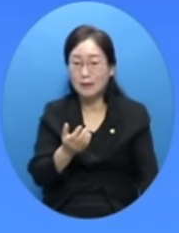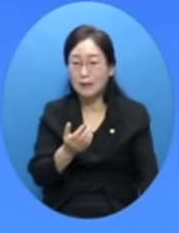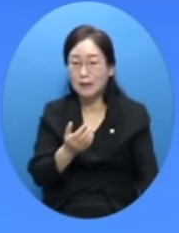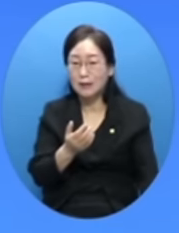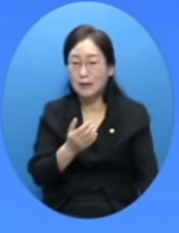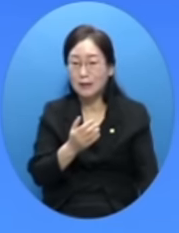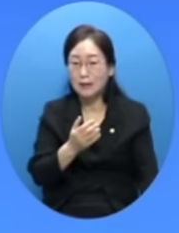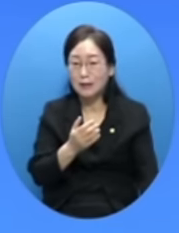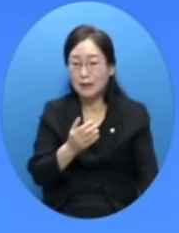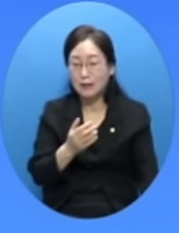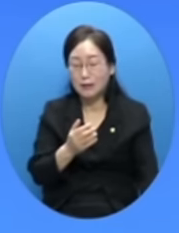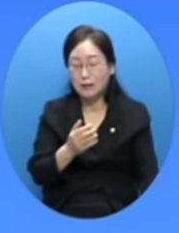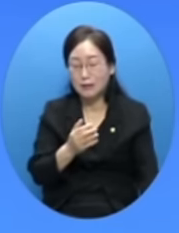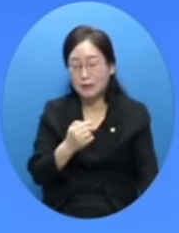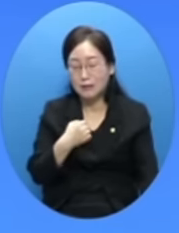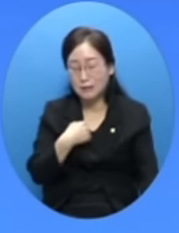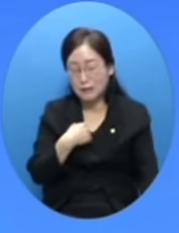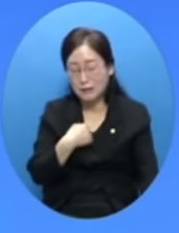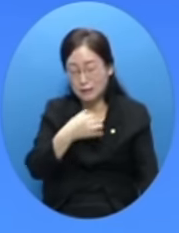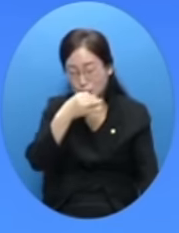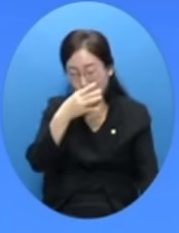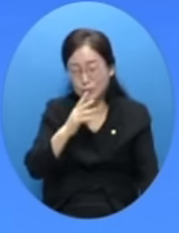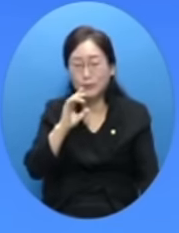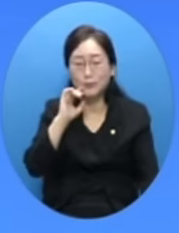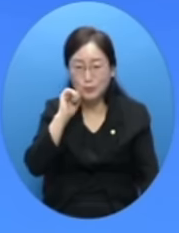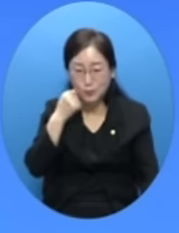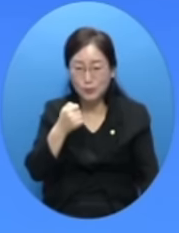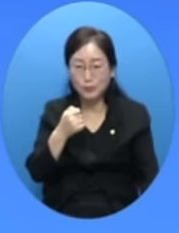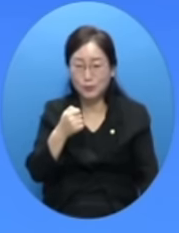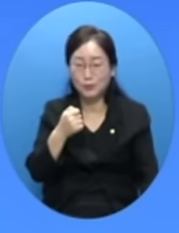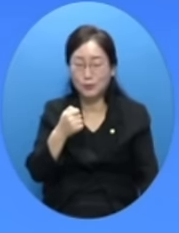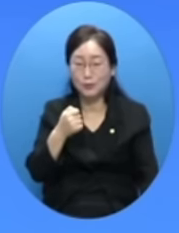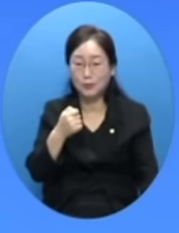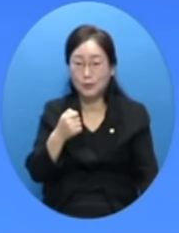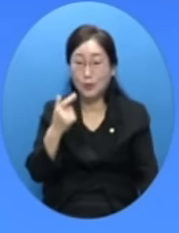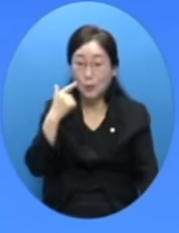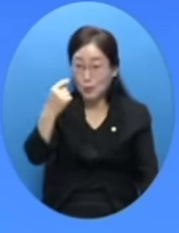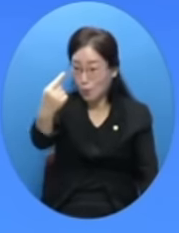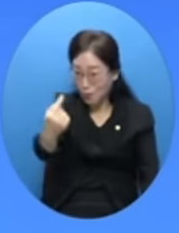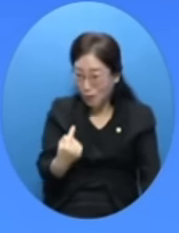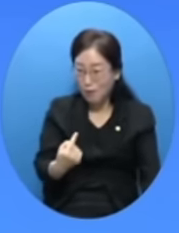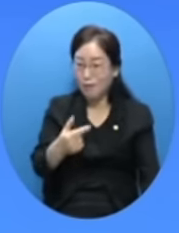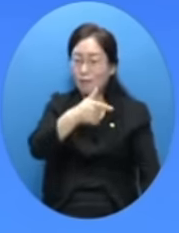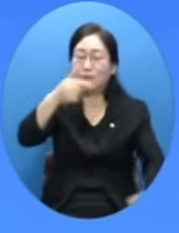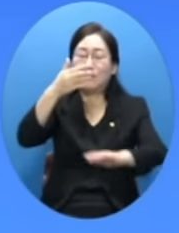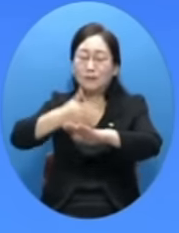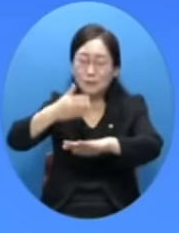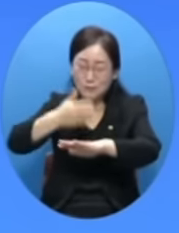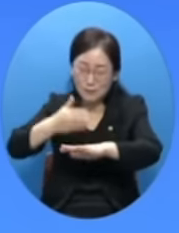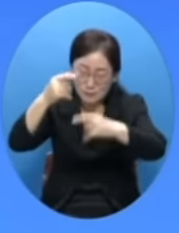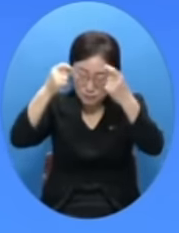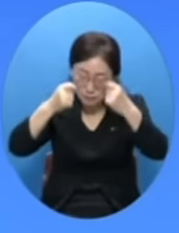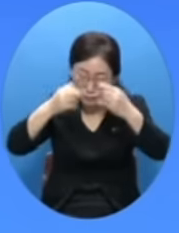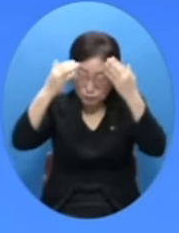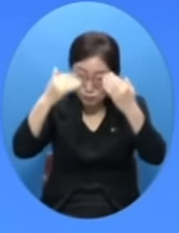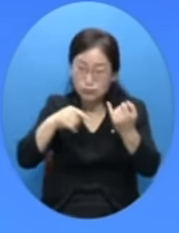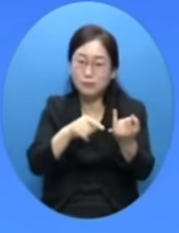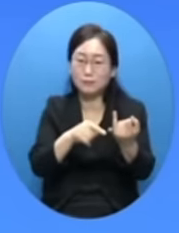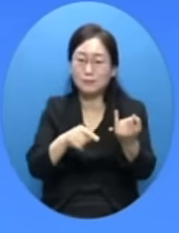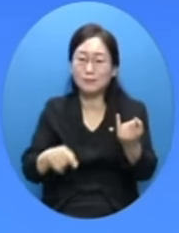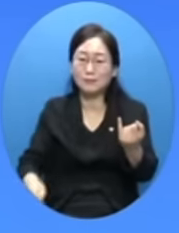내가 이게 고관절 수술 받았는데 너무 힘들고 어려워서 있는데 목사님 말씀 너무나 감사하다고 눈물을 흘리시더라고요.